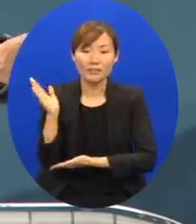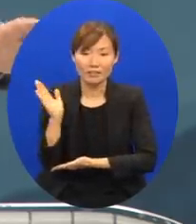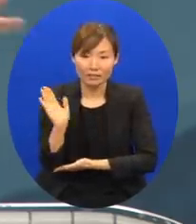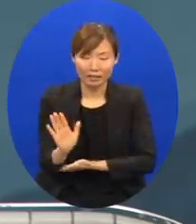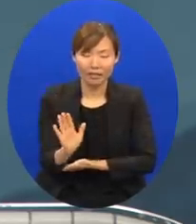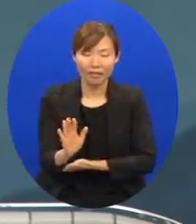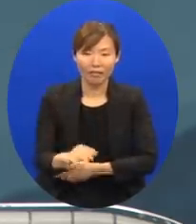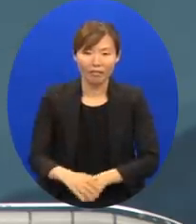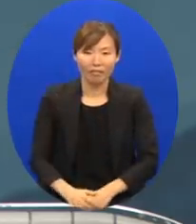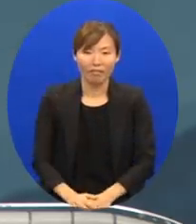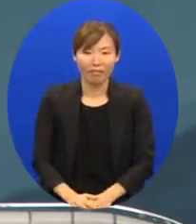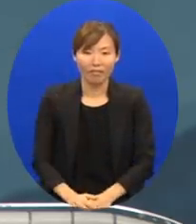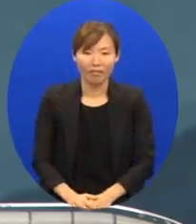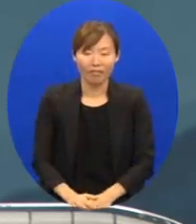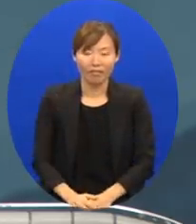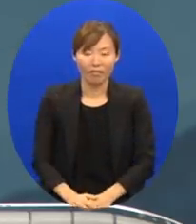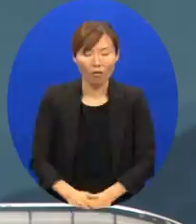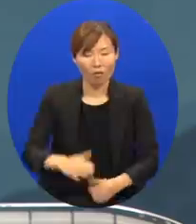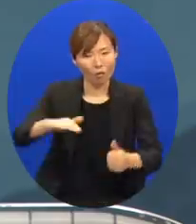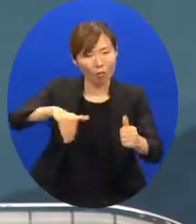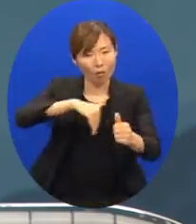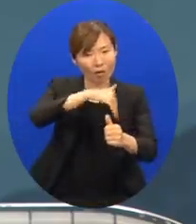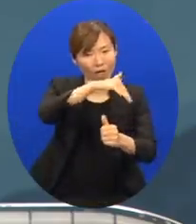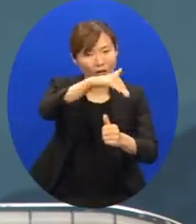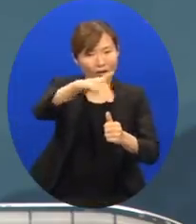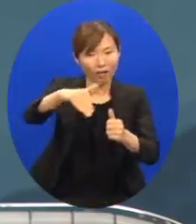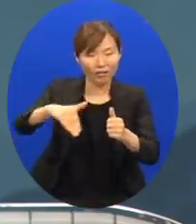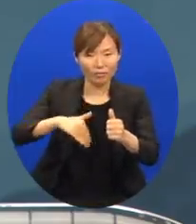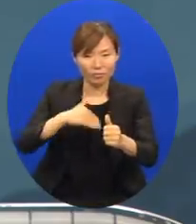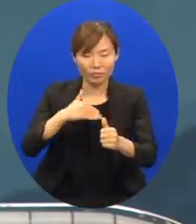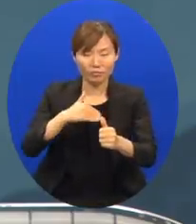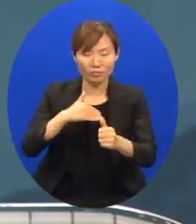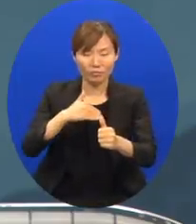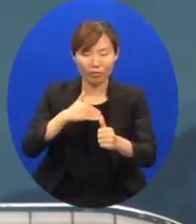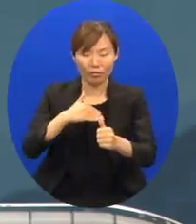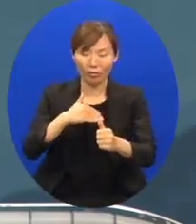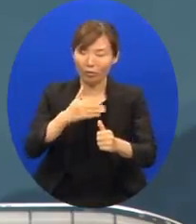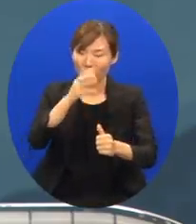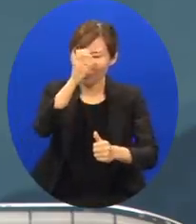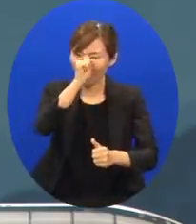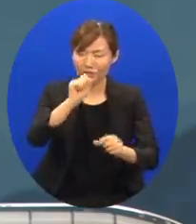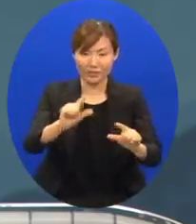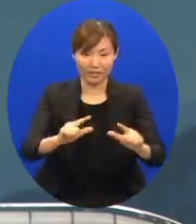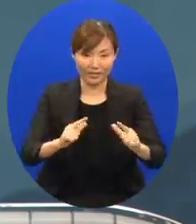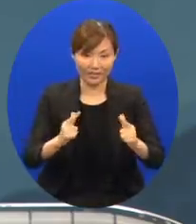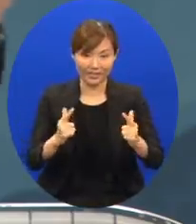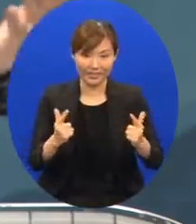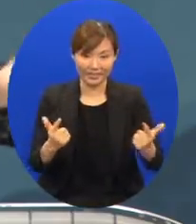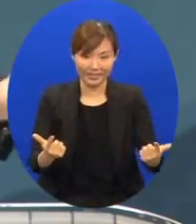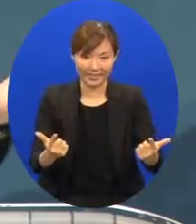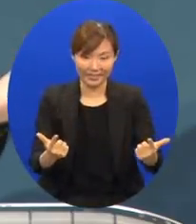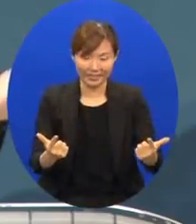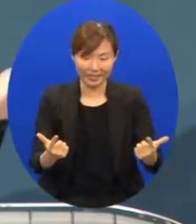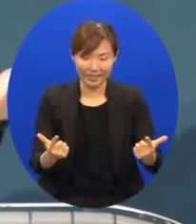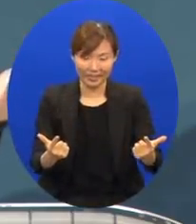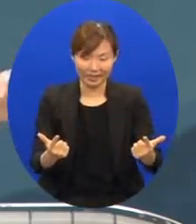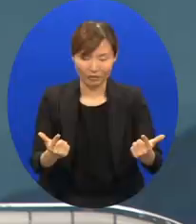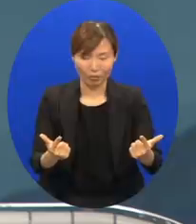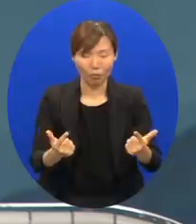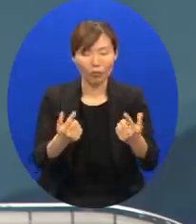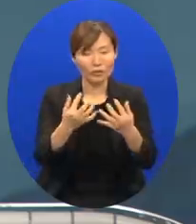그런 도시 분위기에서 예수님의 십자가 복음 만전 해서 과연 이 사람들이 예수를 믿을 수